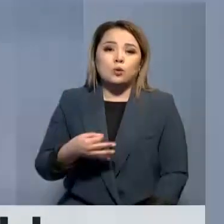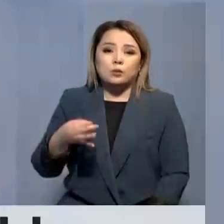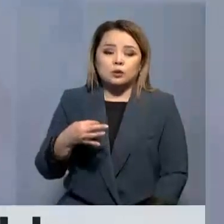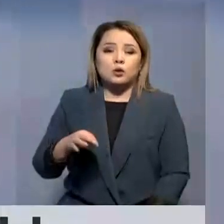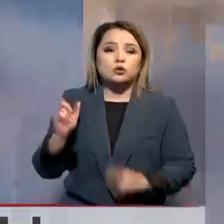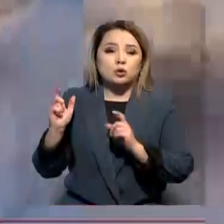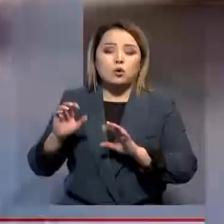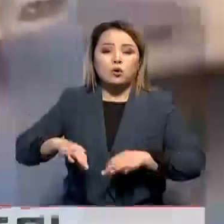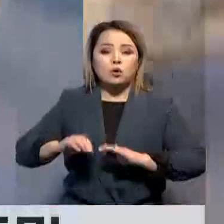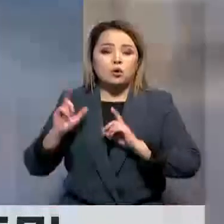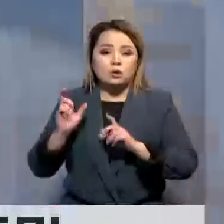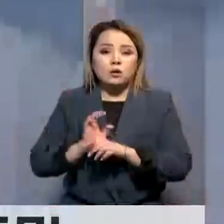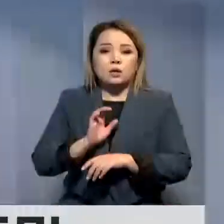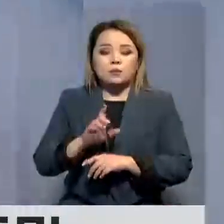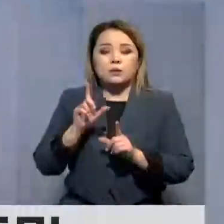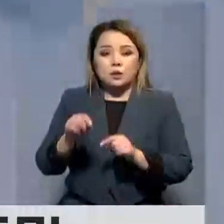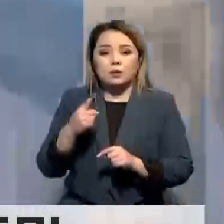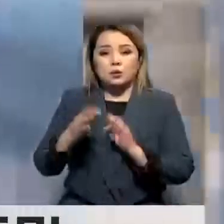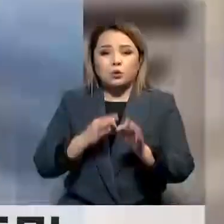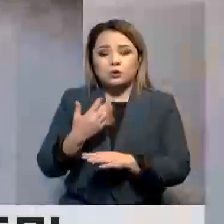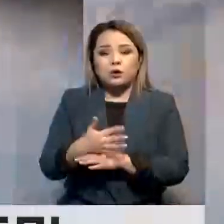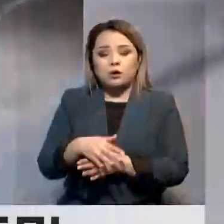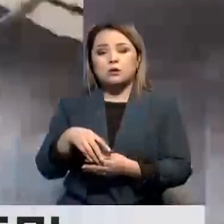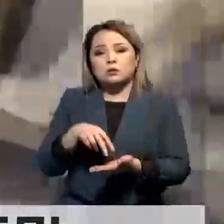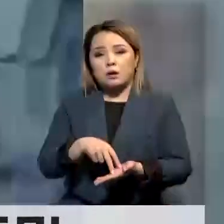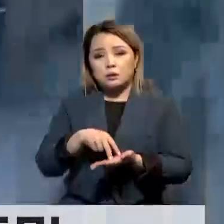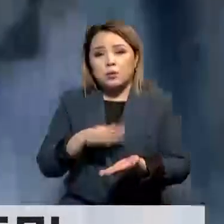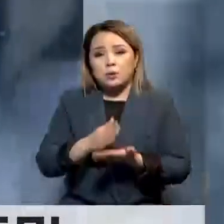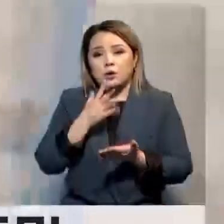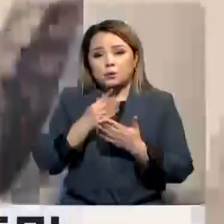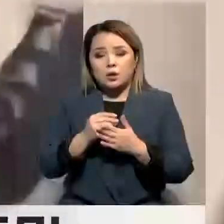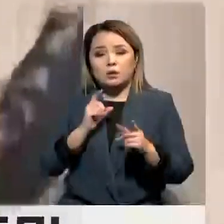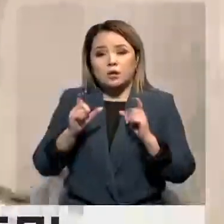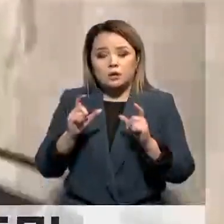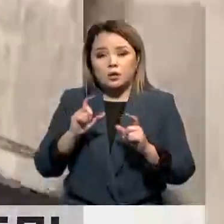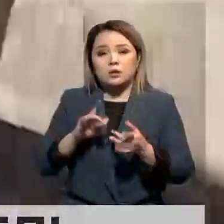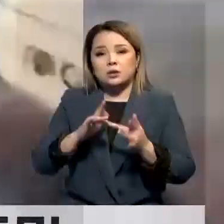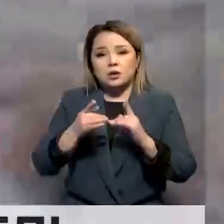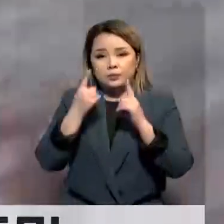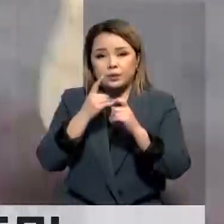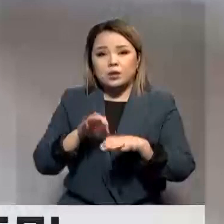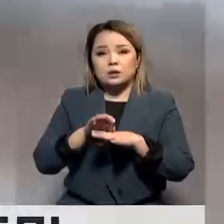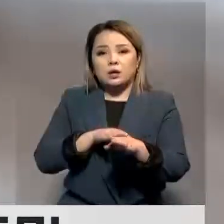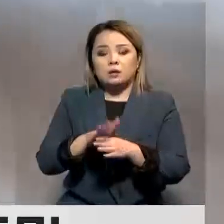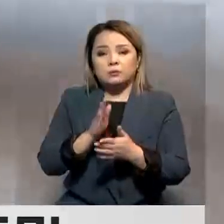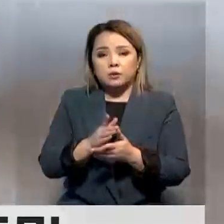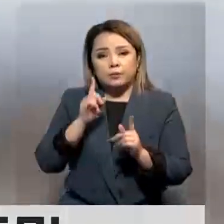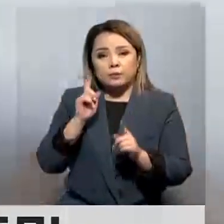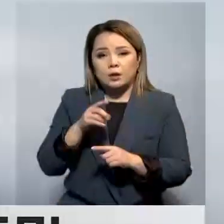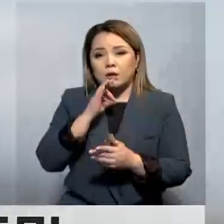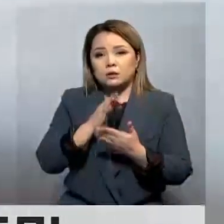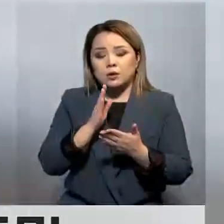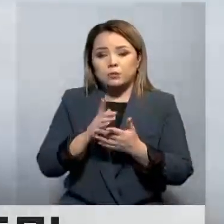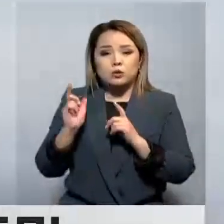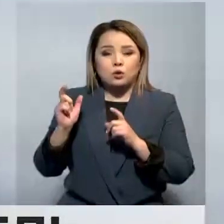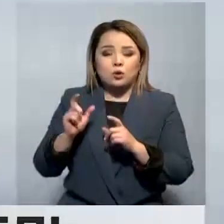жүк көлігінің жүргізушісі бір тәулік бойы жапан далада тоқтап тұрған. Ол өзінің жанайқайын әлеуметтік желі арқылы жеткізді. Белгілі болғандай жүк